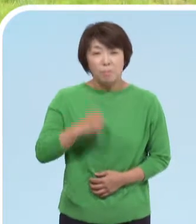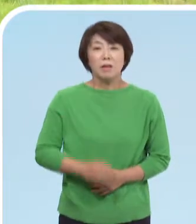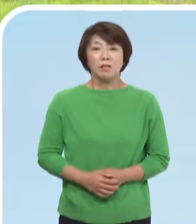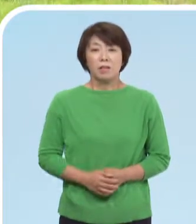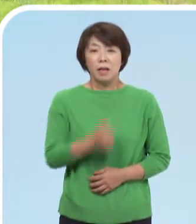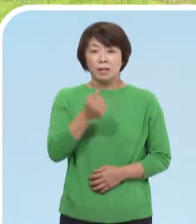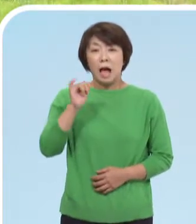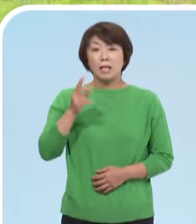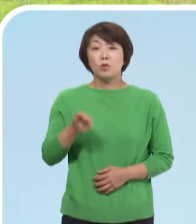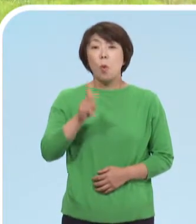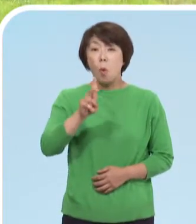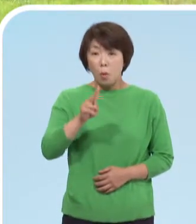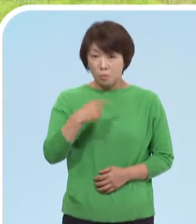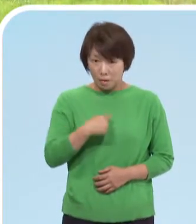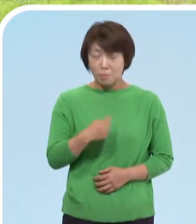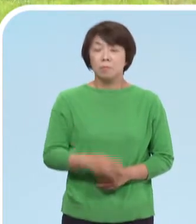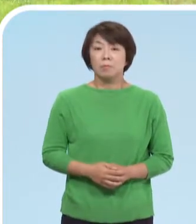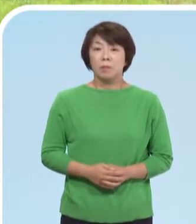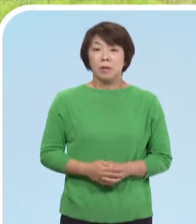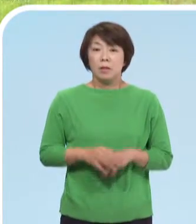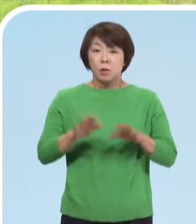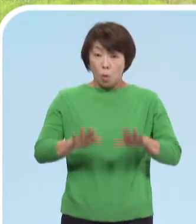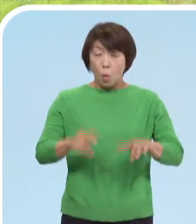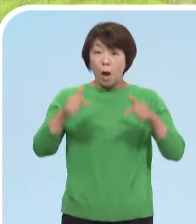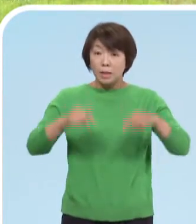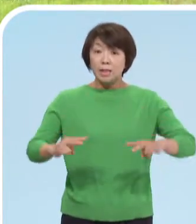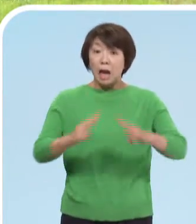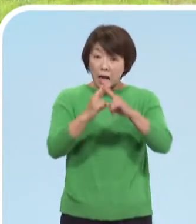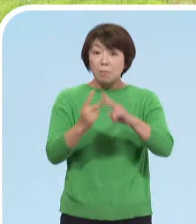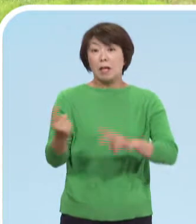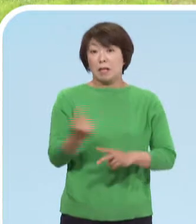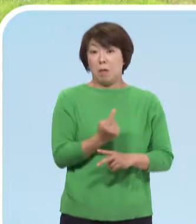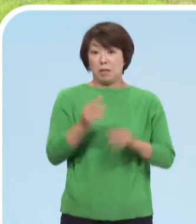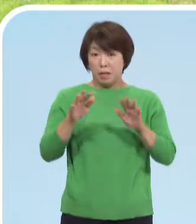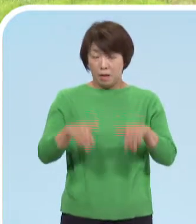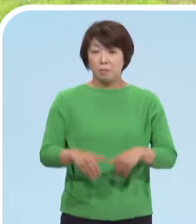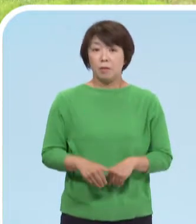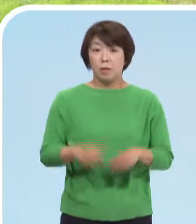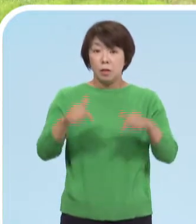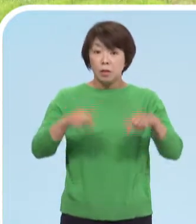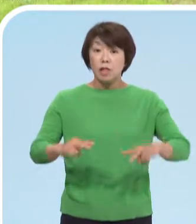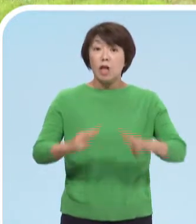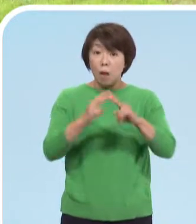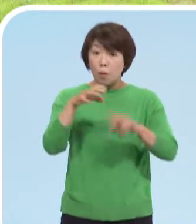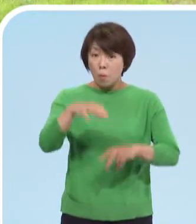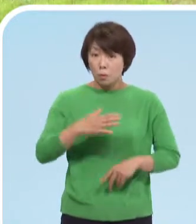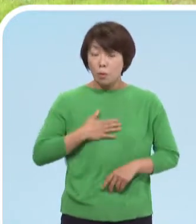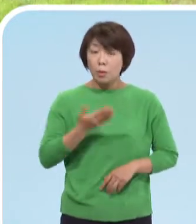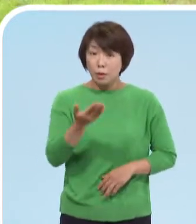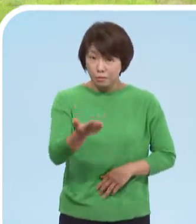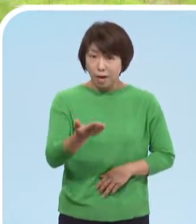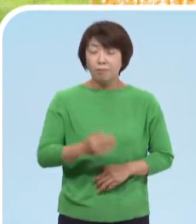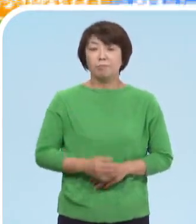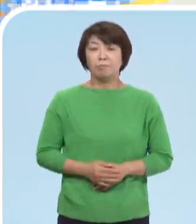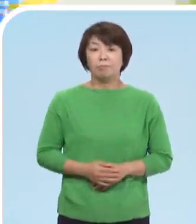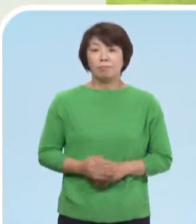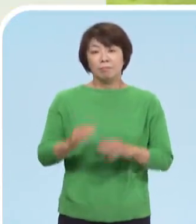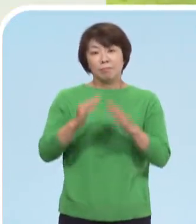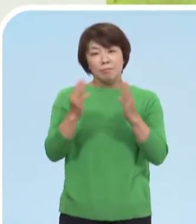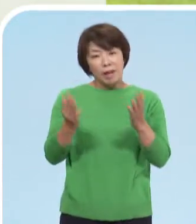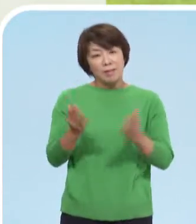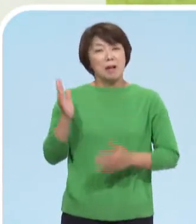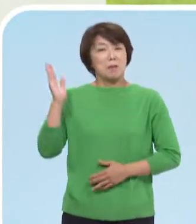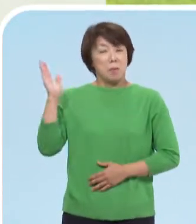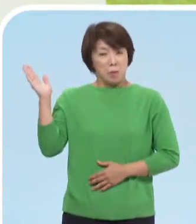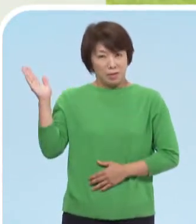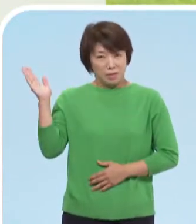ようございます。ダイソー光圀です。今日はですね、西播磨に来ております。西播磨ってどのあたりかご存知ですか？ まあ大体ま